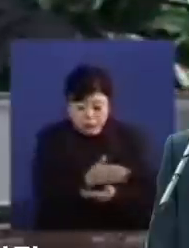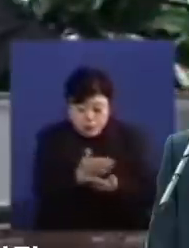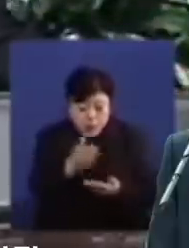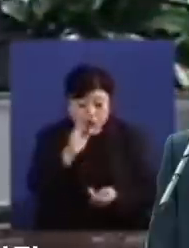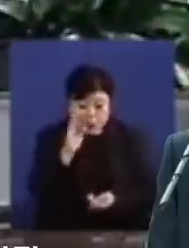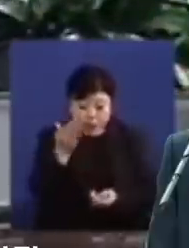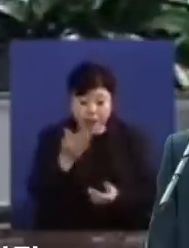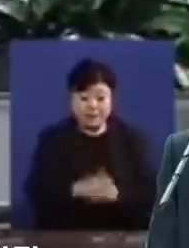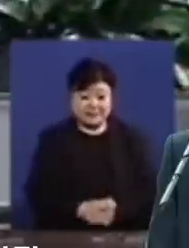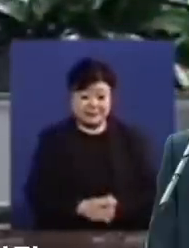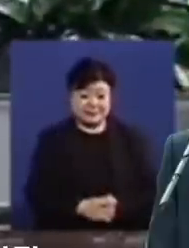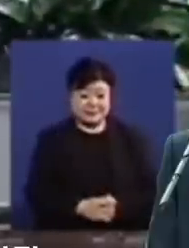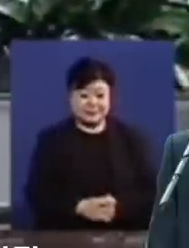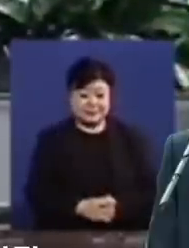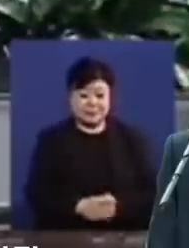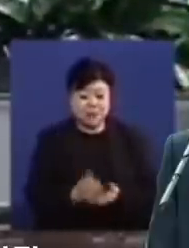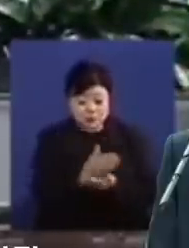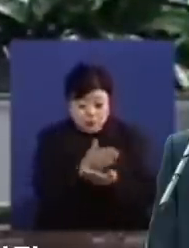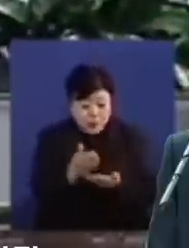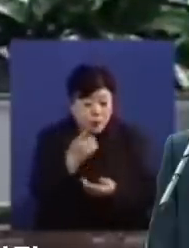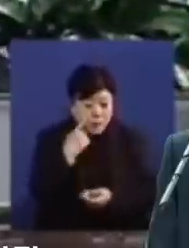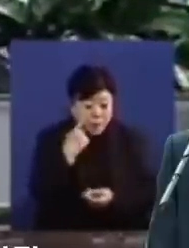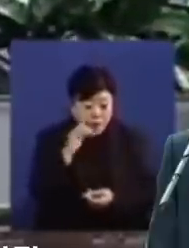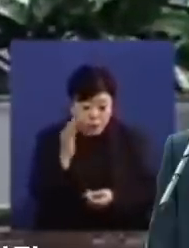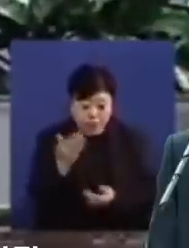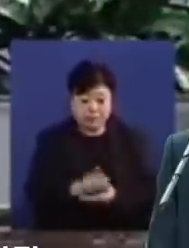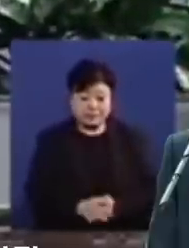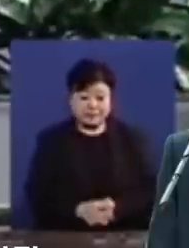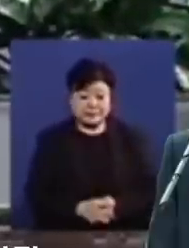된다. 분별해 볼 수가 있다.